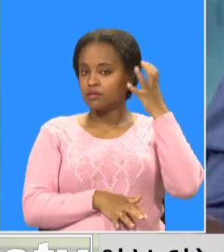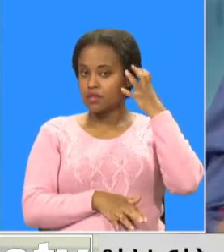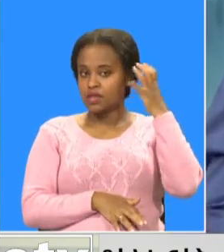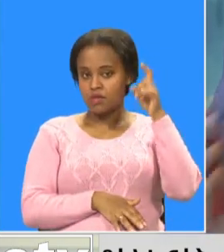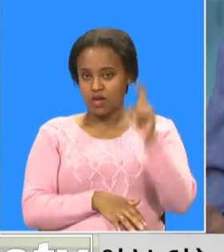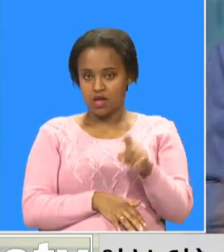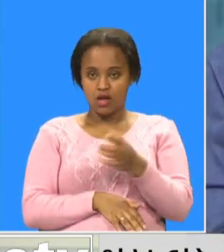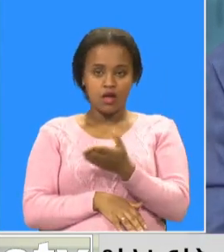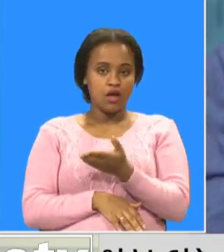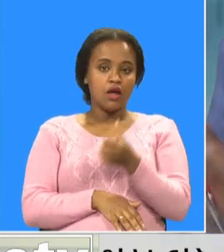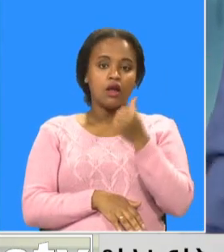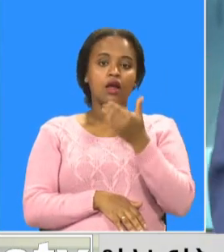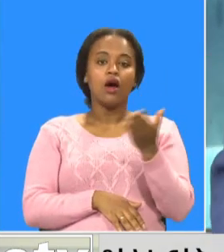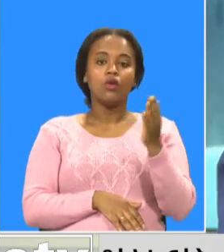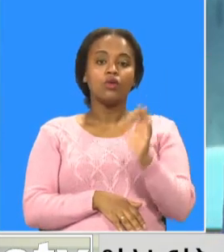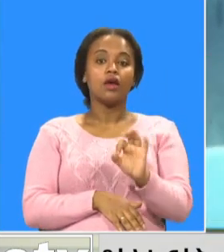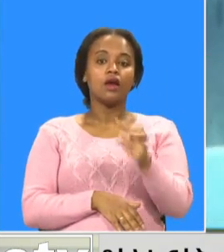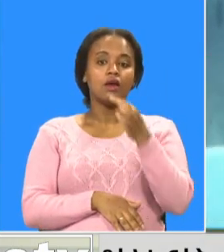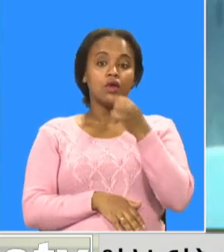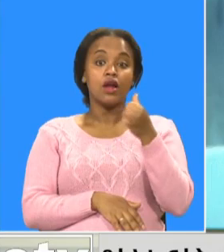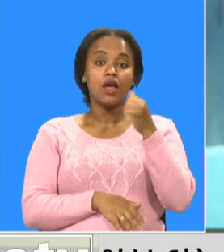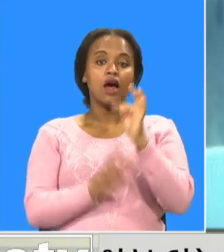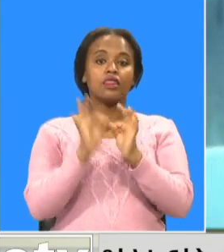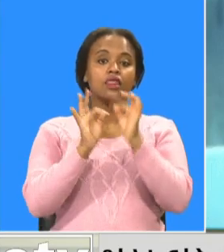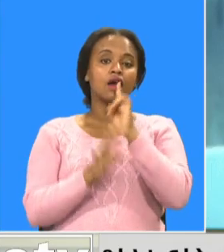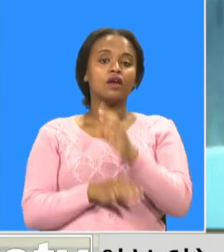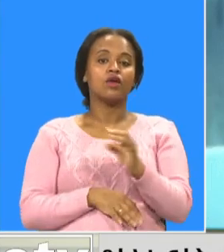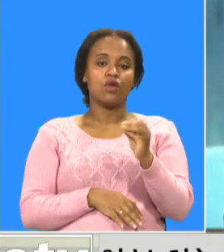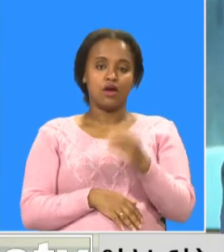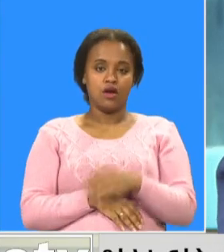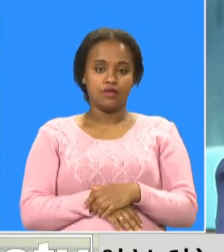ሌላው ጉዳይ የለም ምናምን የሚለው እሱ ሌላ ታሪክ ነውና